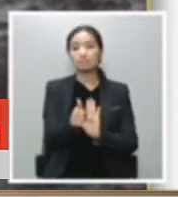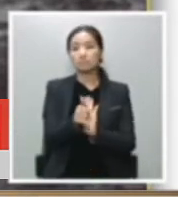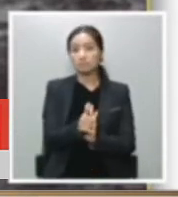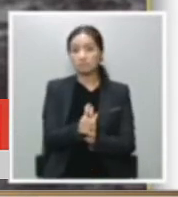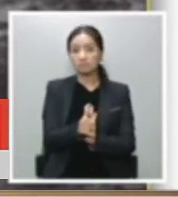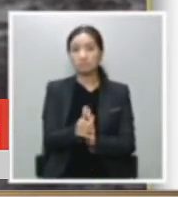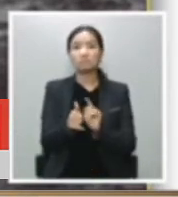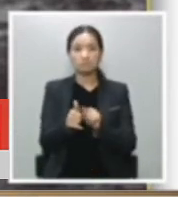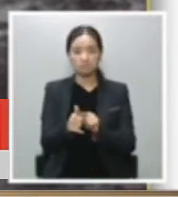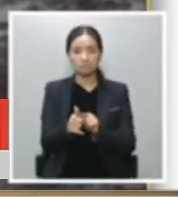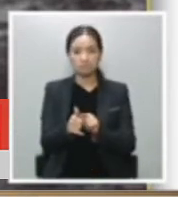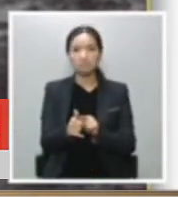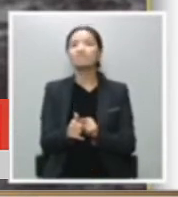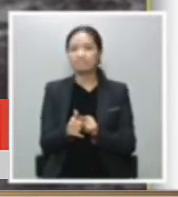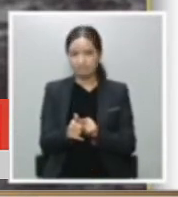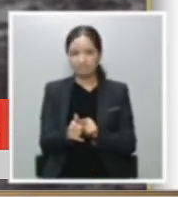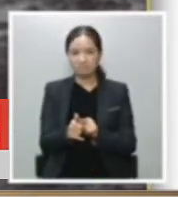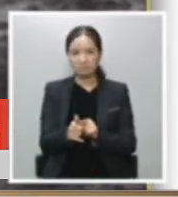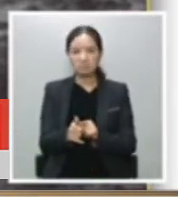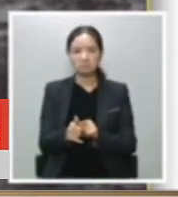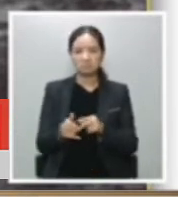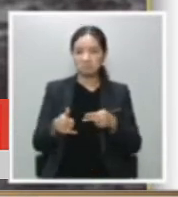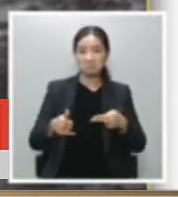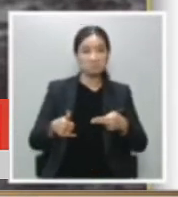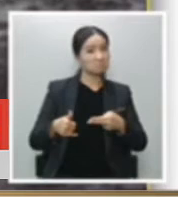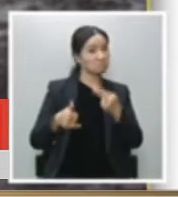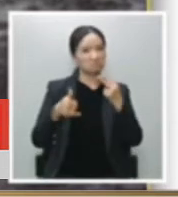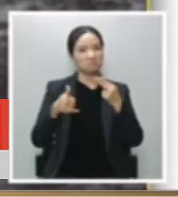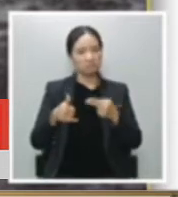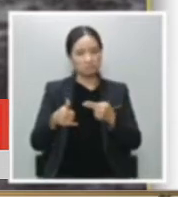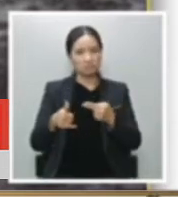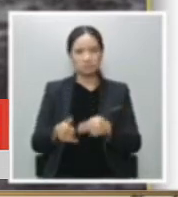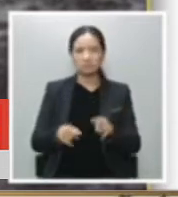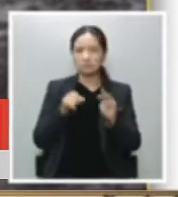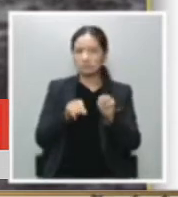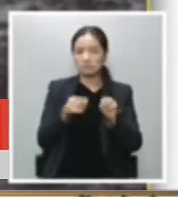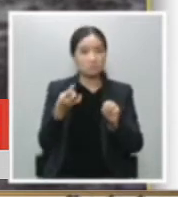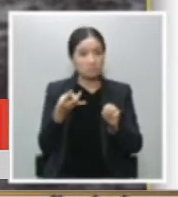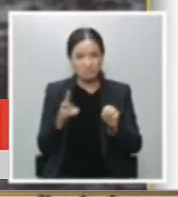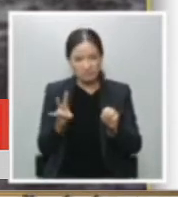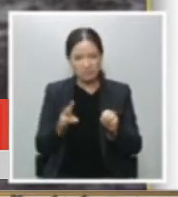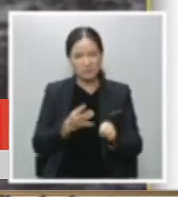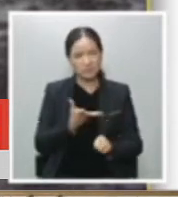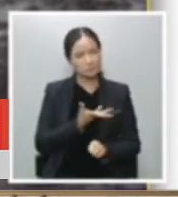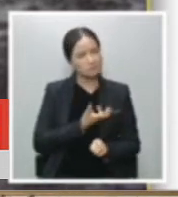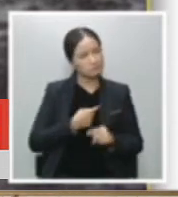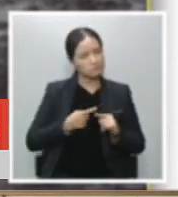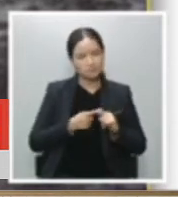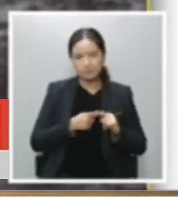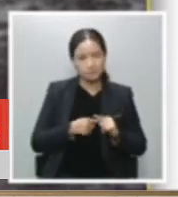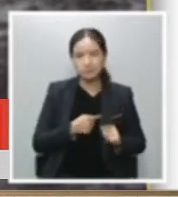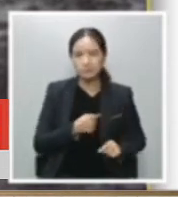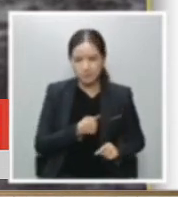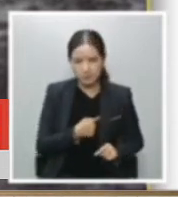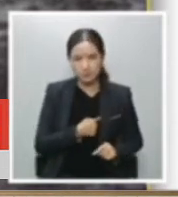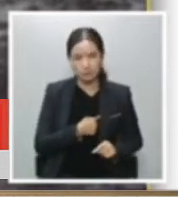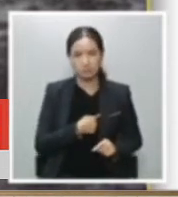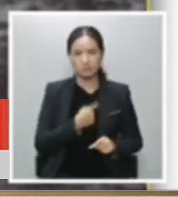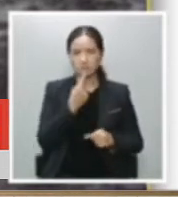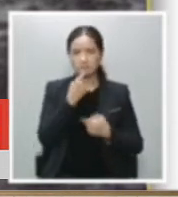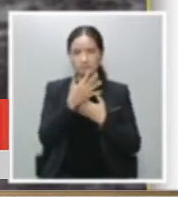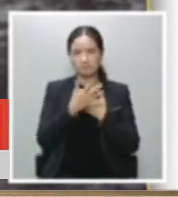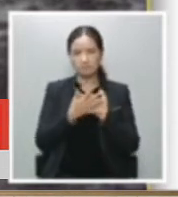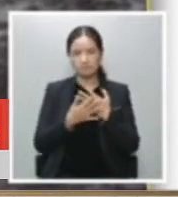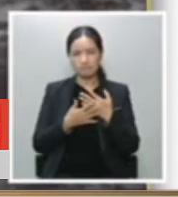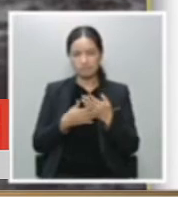ด้วยรัฐประหารปืนขานใส่มาตรา17เจ็บปวดรวดร้าวใจเลือดน